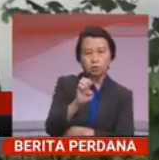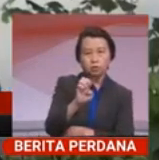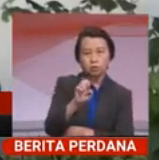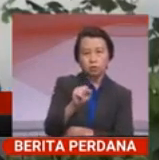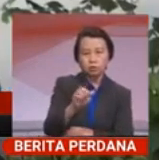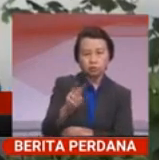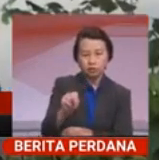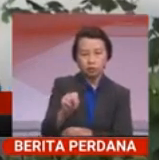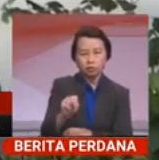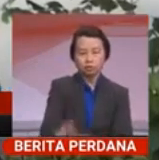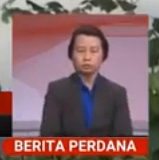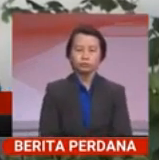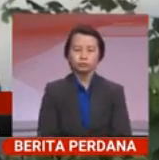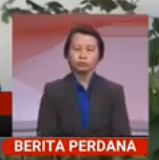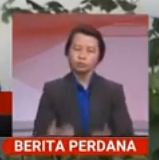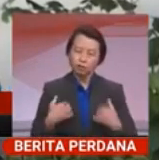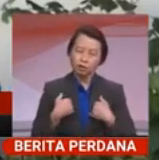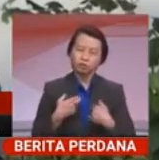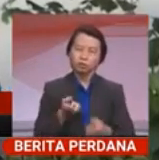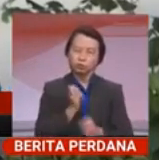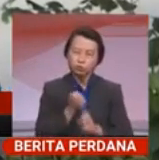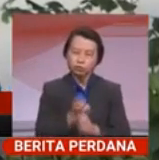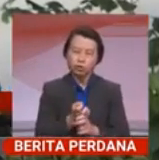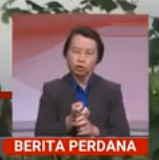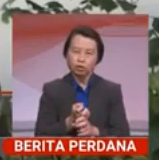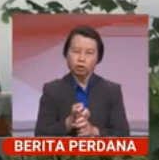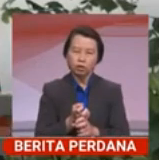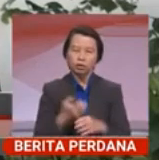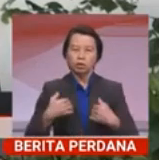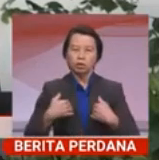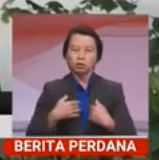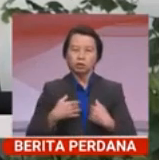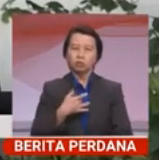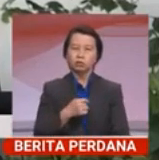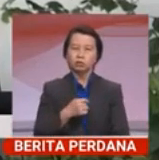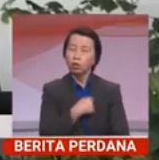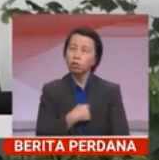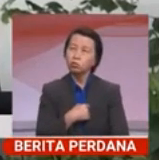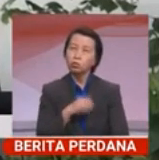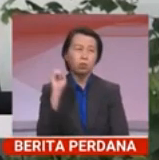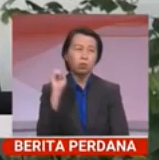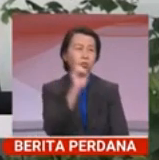Ada sukarnya, ada apa cakap, ada rasa kosongnya.